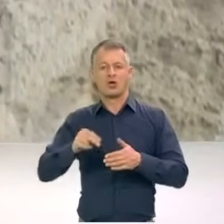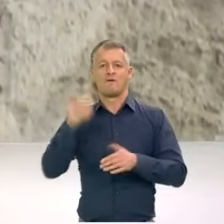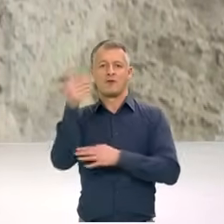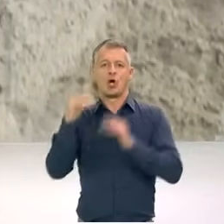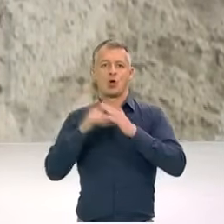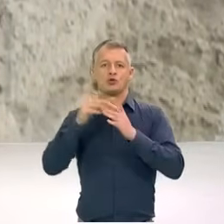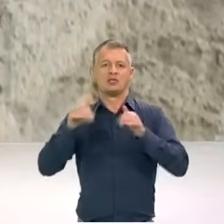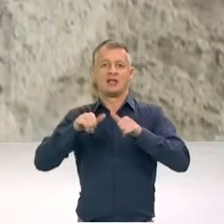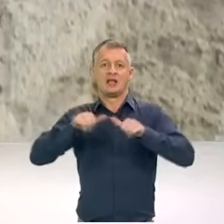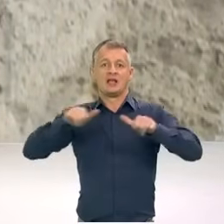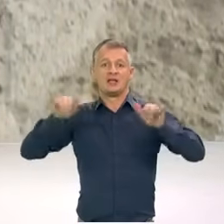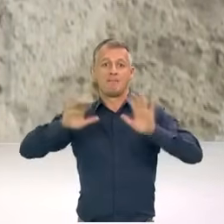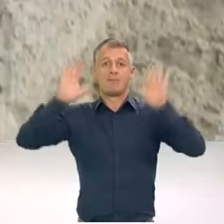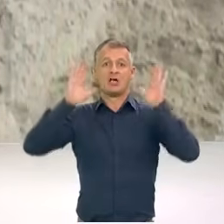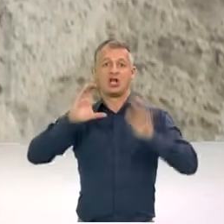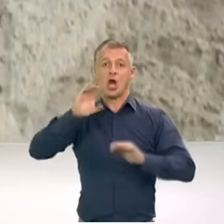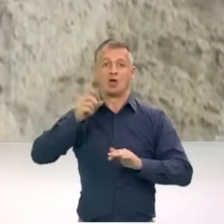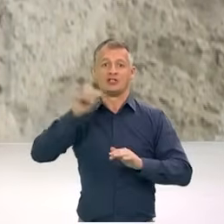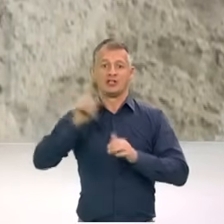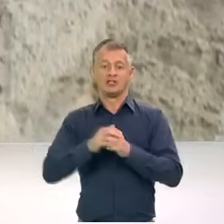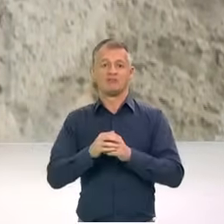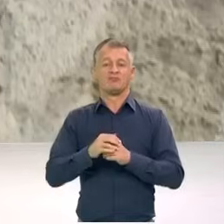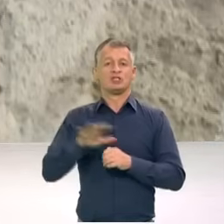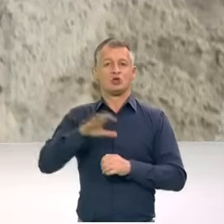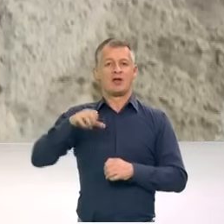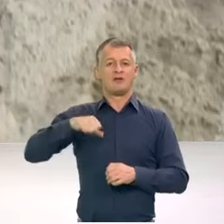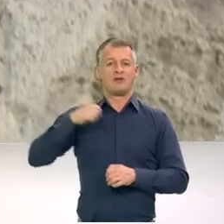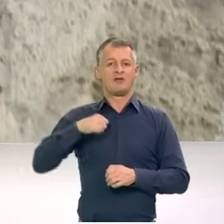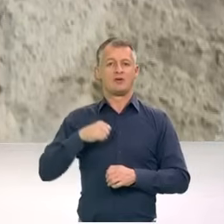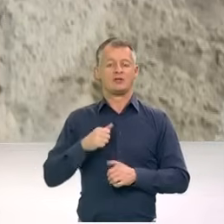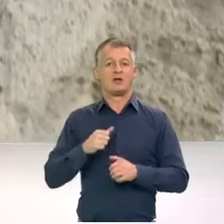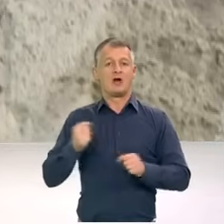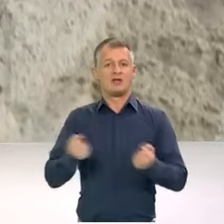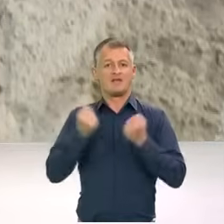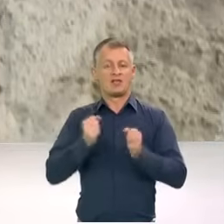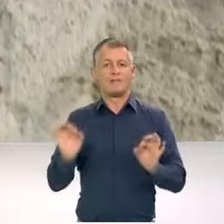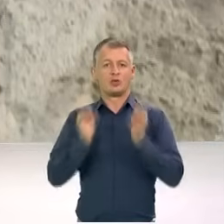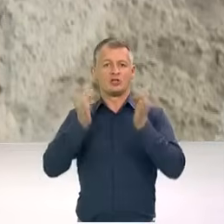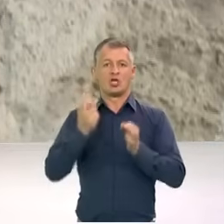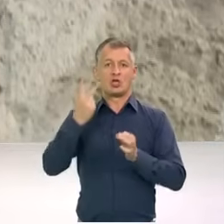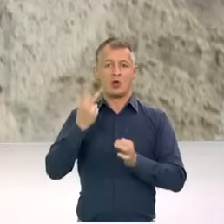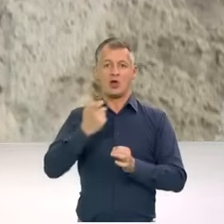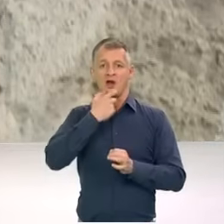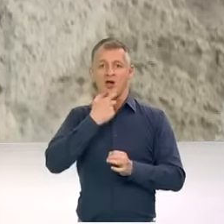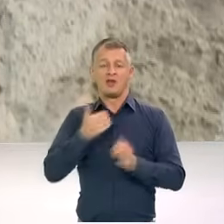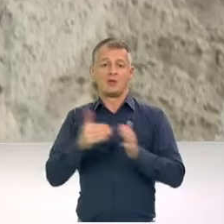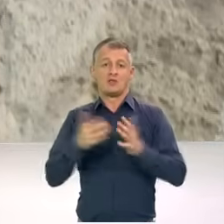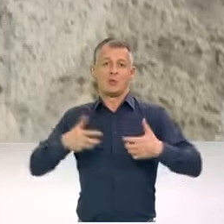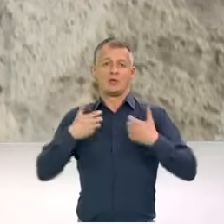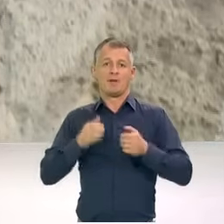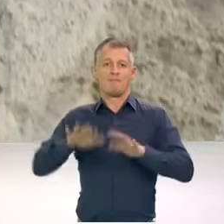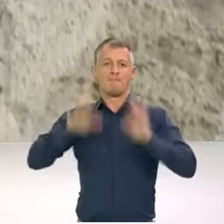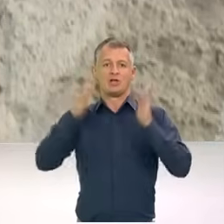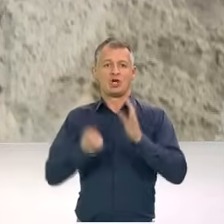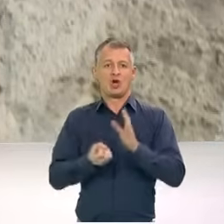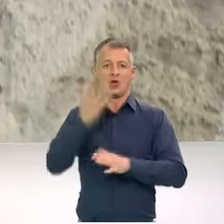lărgesc plajele la Costinești stațiunea Tineretului este în proces de modernizare în maximum doi ani ar trebui să se bucure de plaje nou nouțe prin